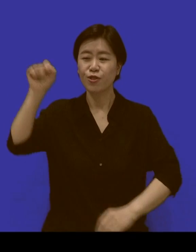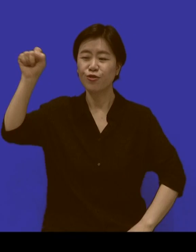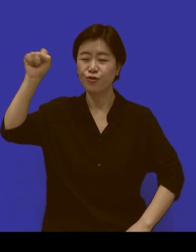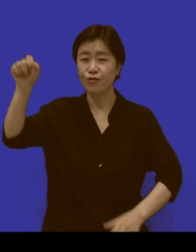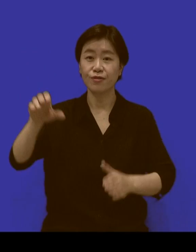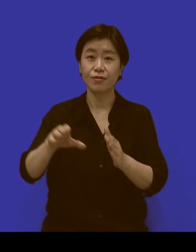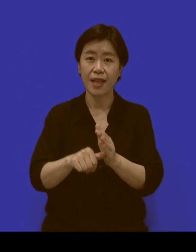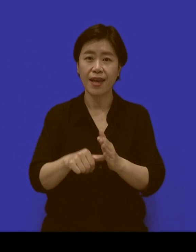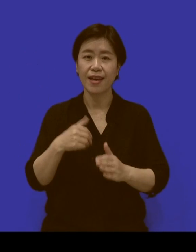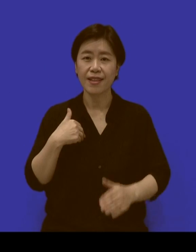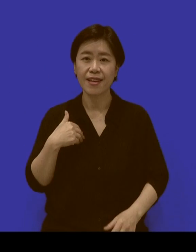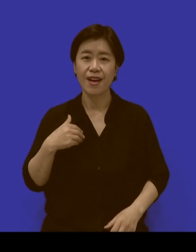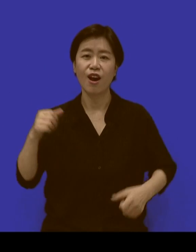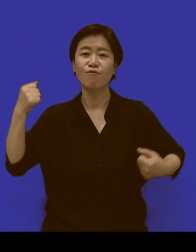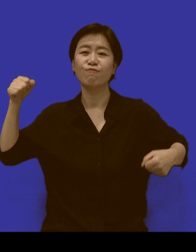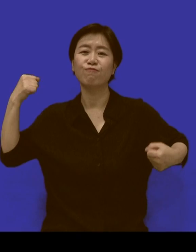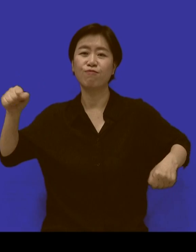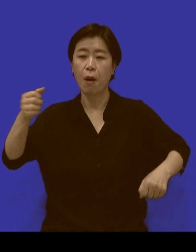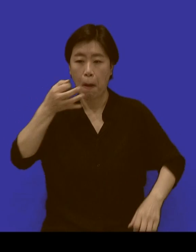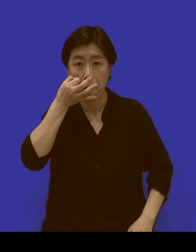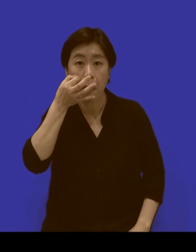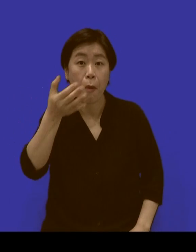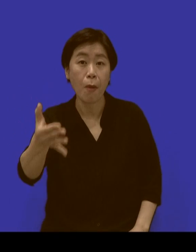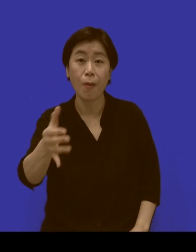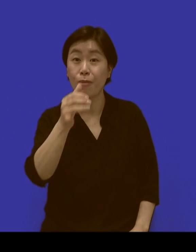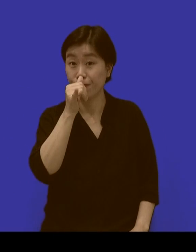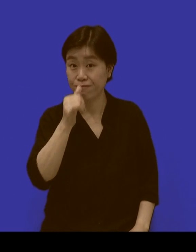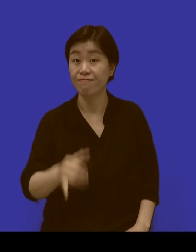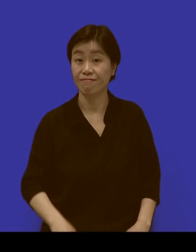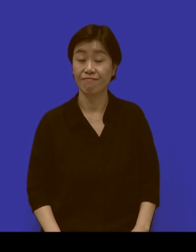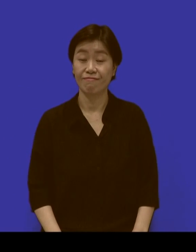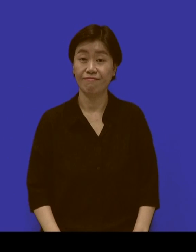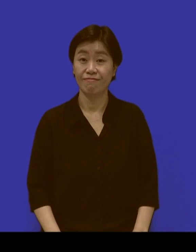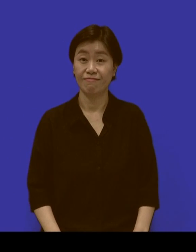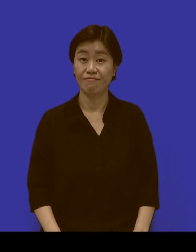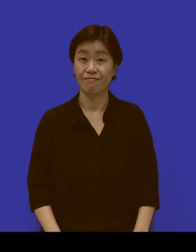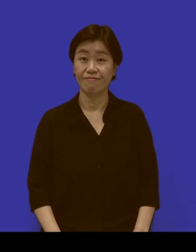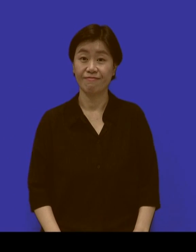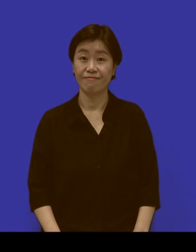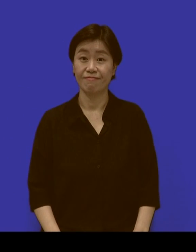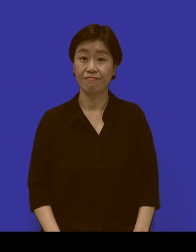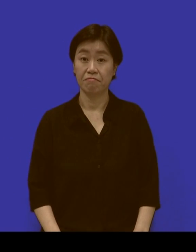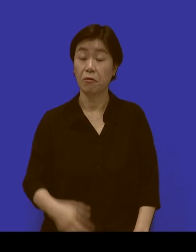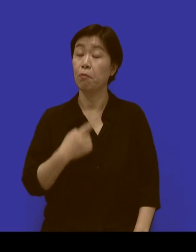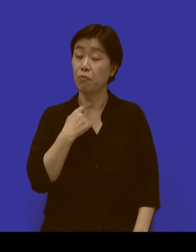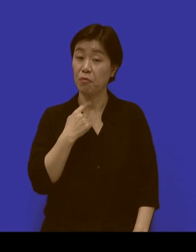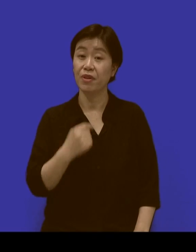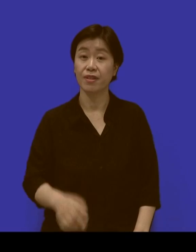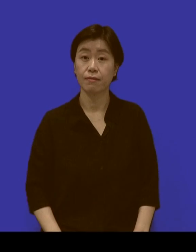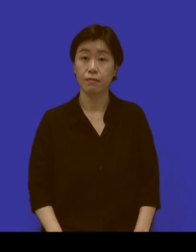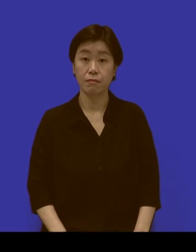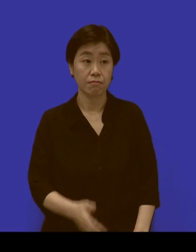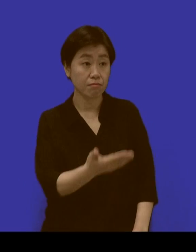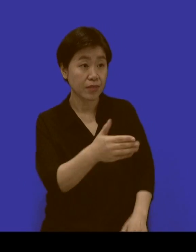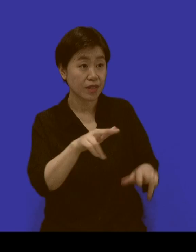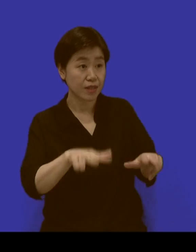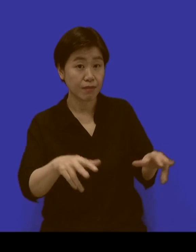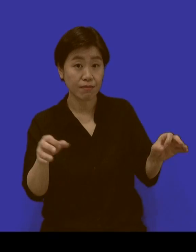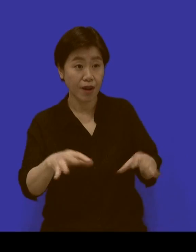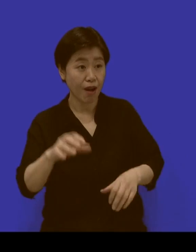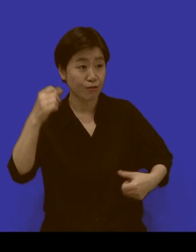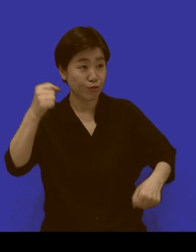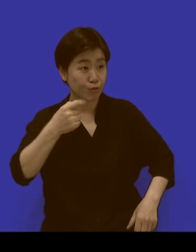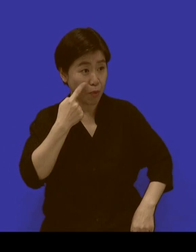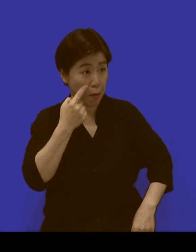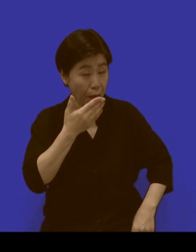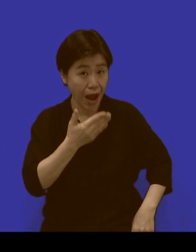반마다 또 들어가서 음악 틀어놓고 브레이크 댄스 하고 막 네. 그런 시절이 있었습니다. 여기서 잠깐만 보여주시면